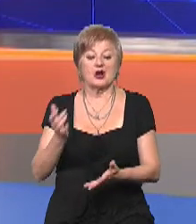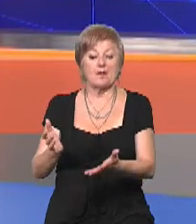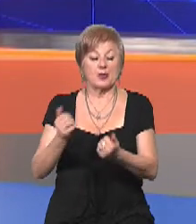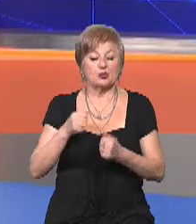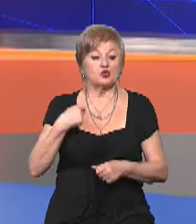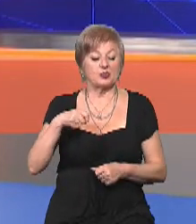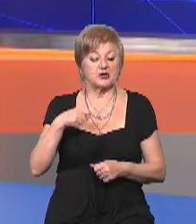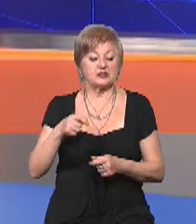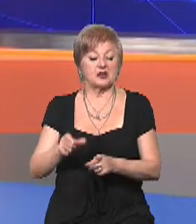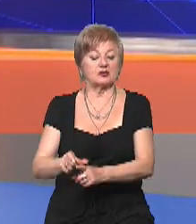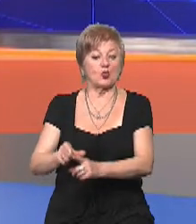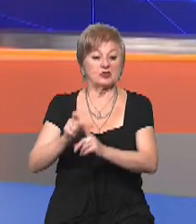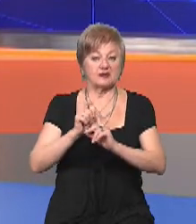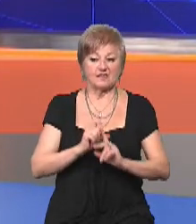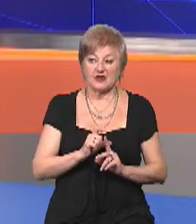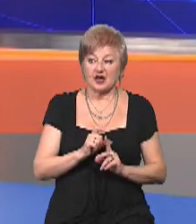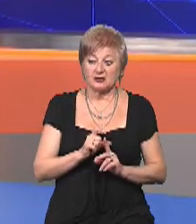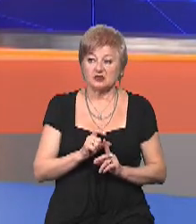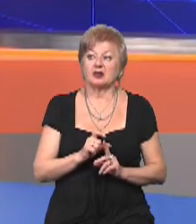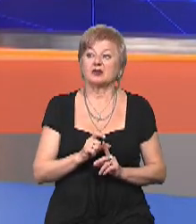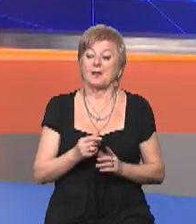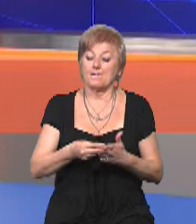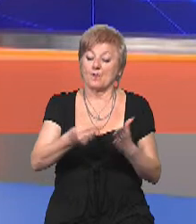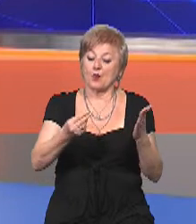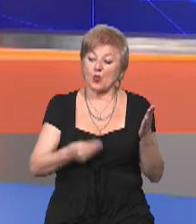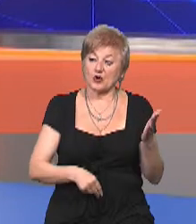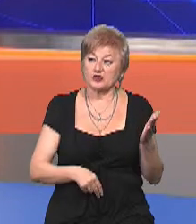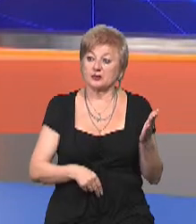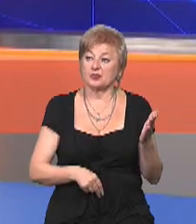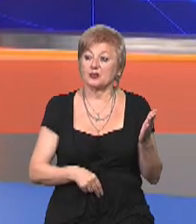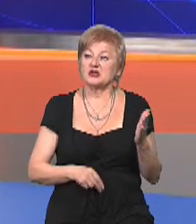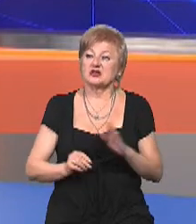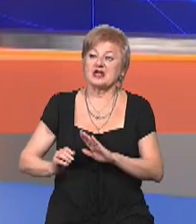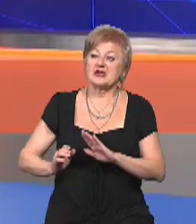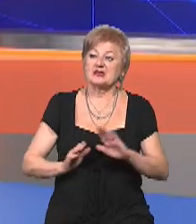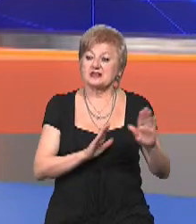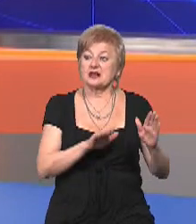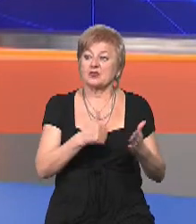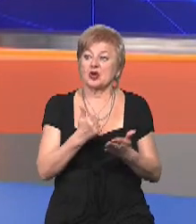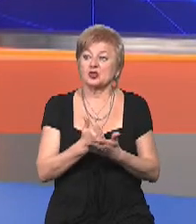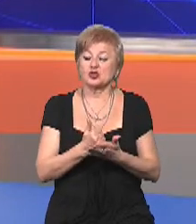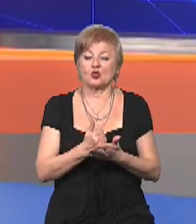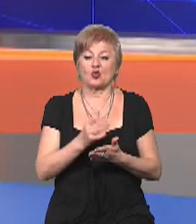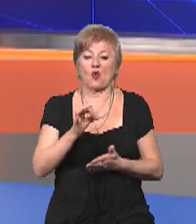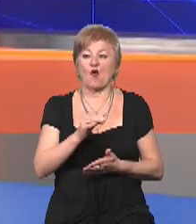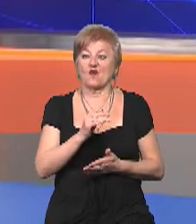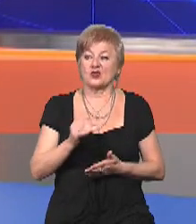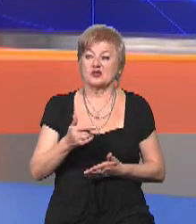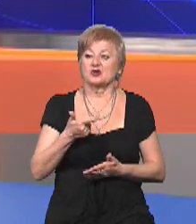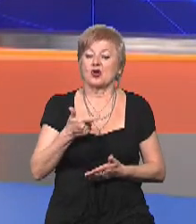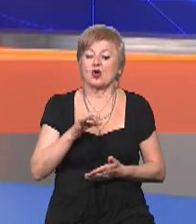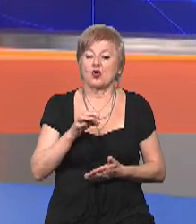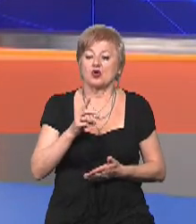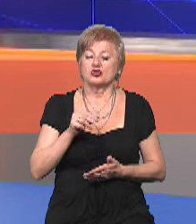ответ, Запорізька обласна організація профсоюзу, підписаний ще заместителем главы офиса